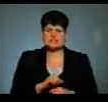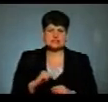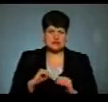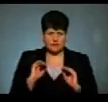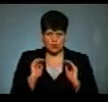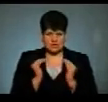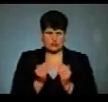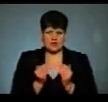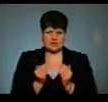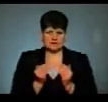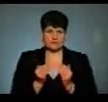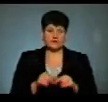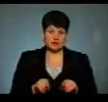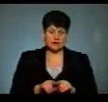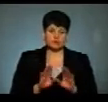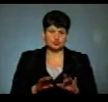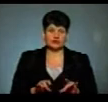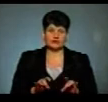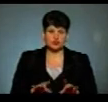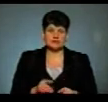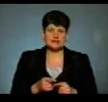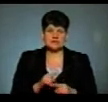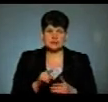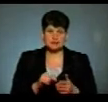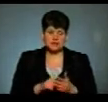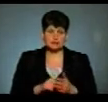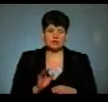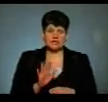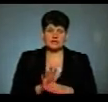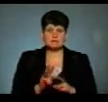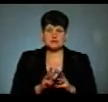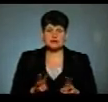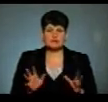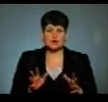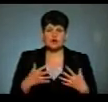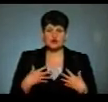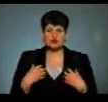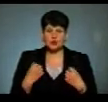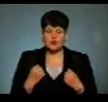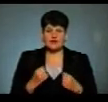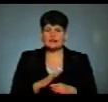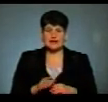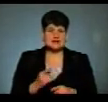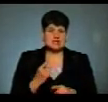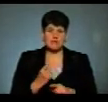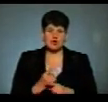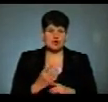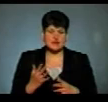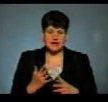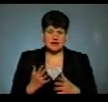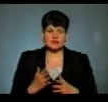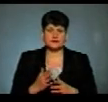самоізоляції і також буде вирішувати це питання, тому що наказ Міністерства охорони здоров'я не забороняє